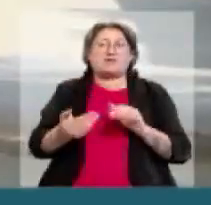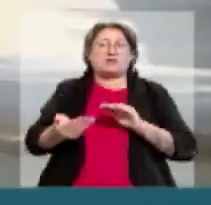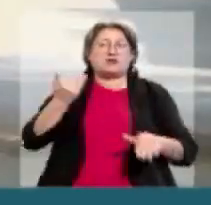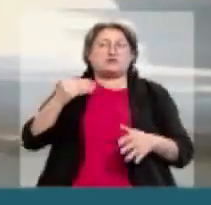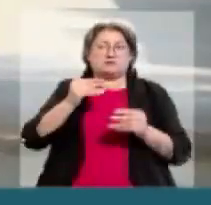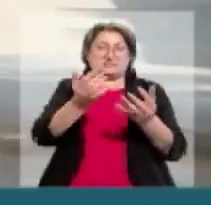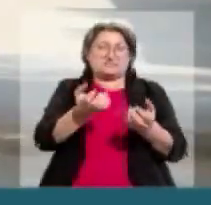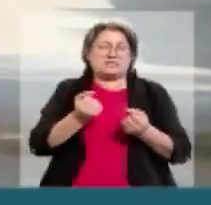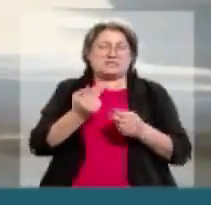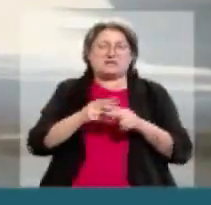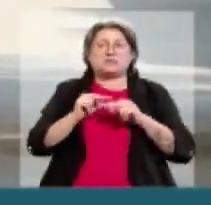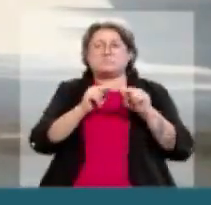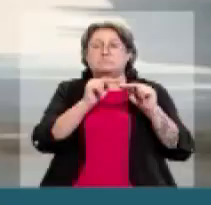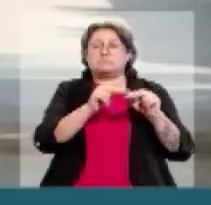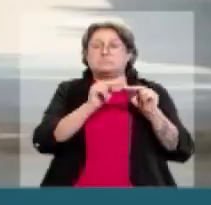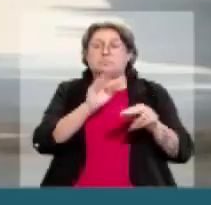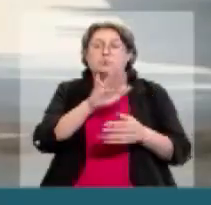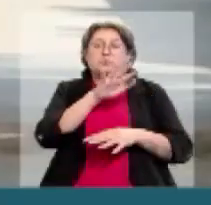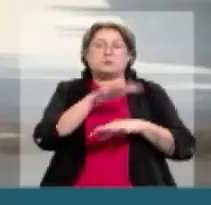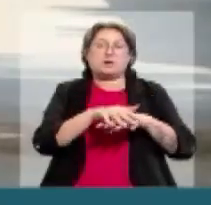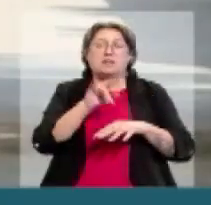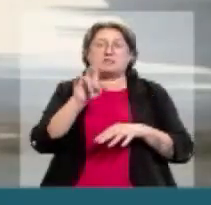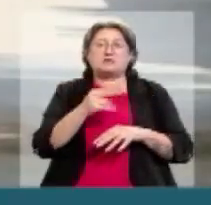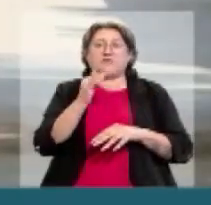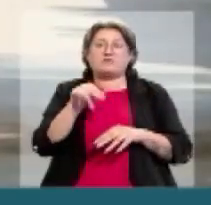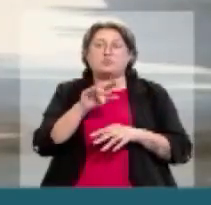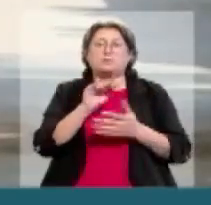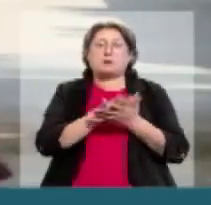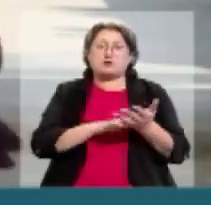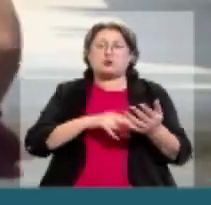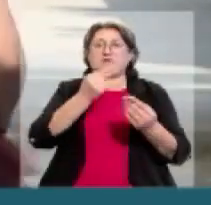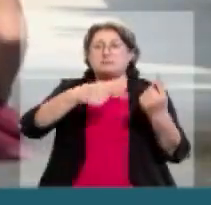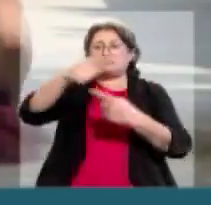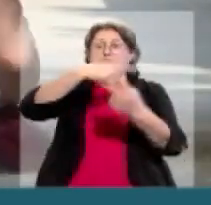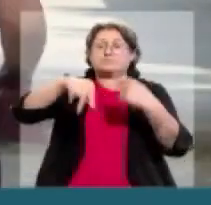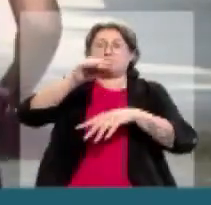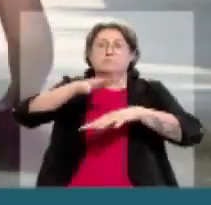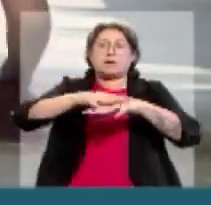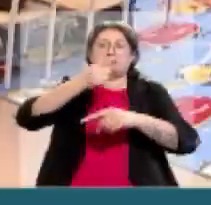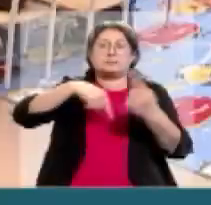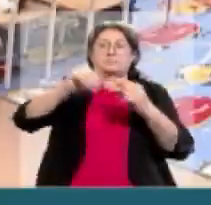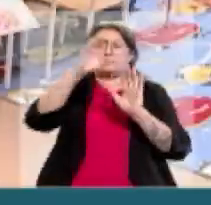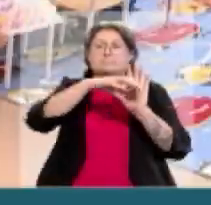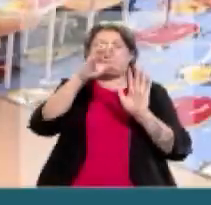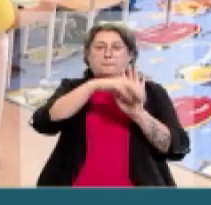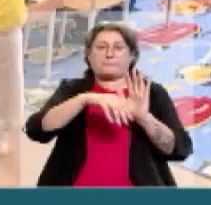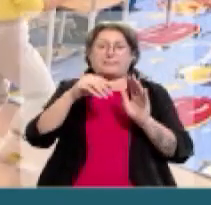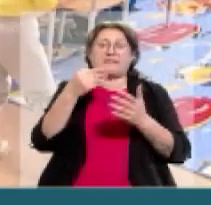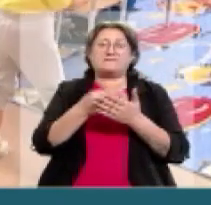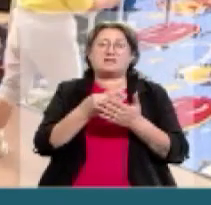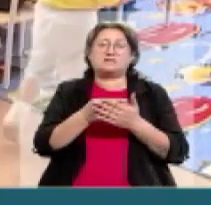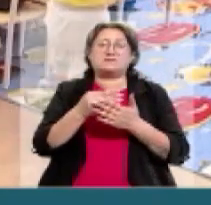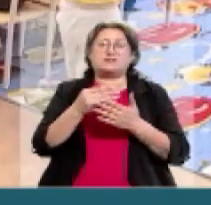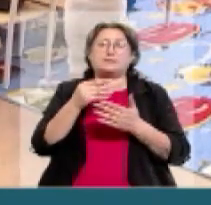снятия. Начисленные средства будут находиться в нацфонде и продолжать инвестироваться Национальным банком Республики Казахстан Казахстан